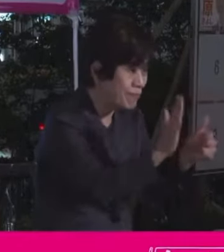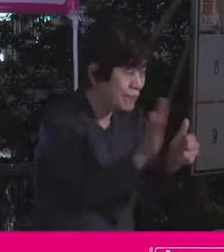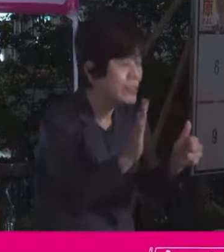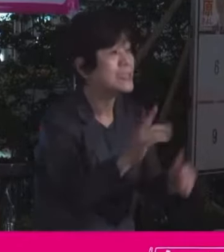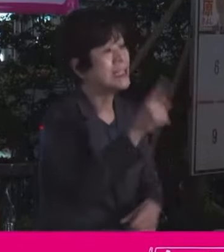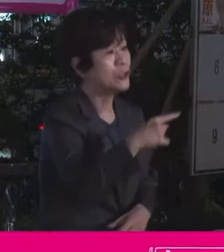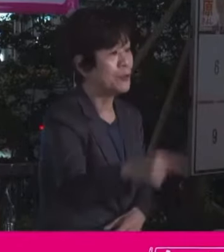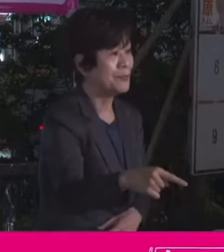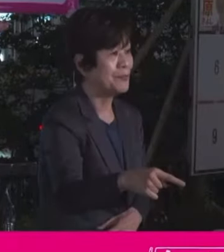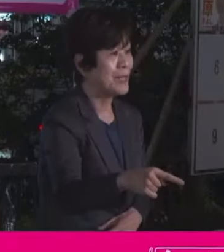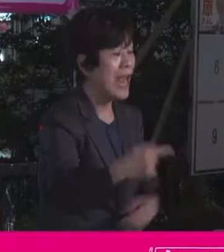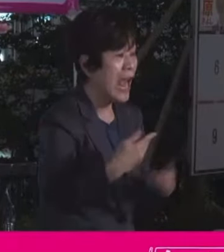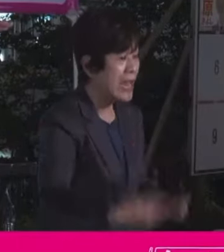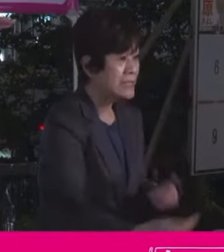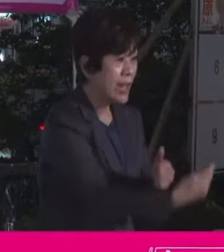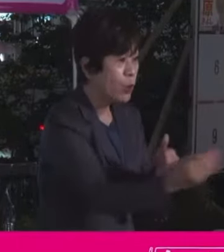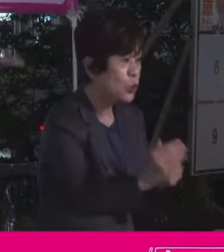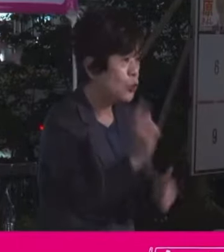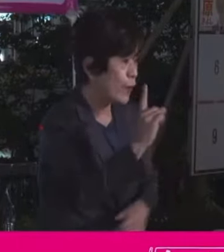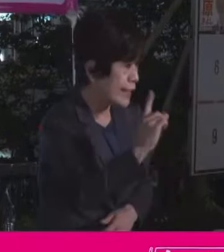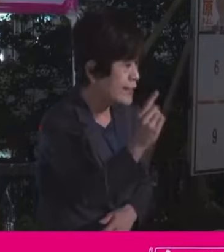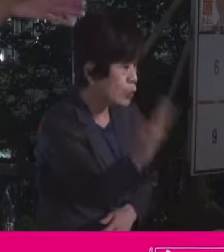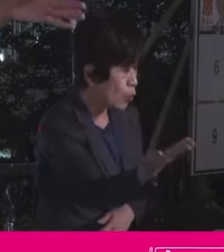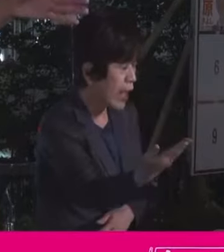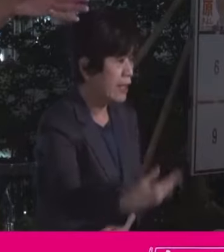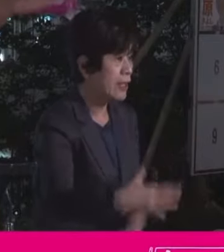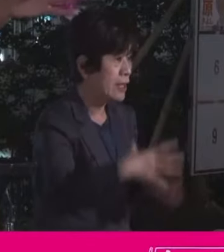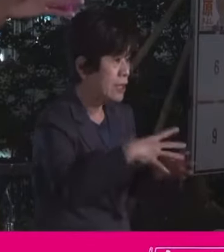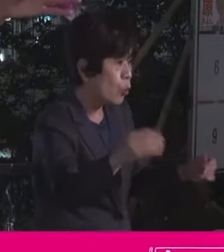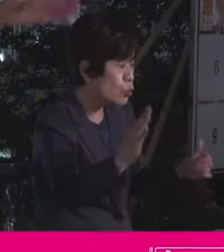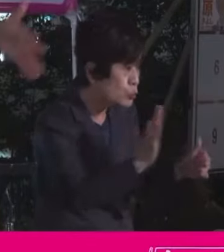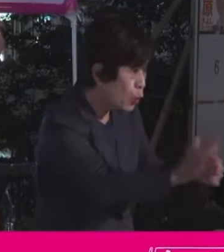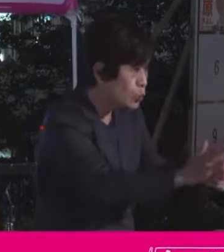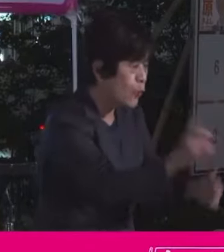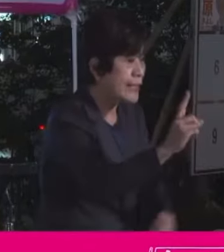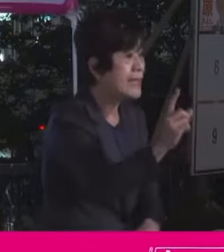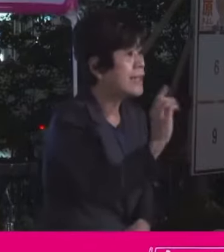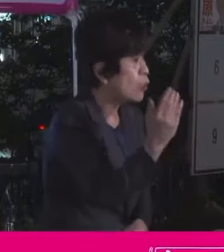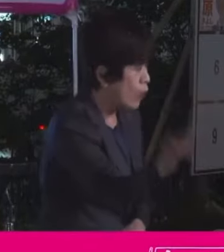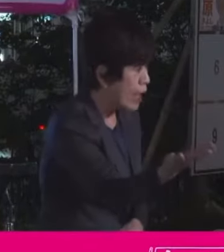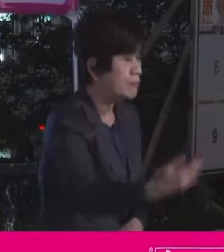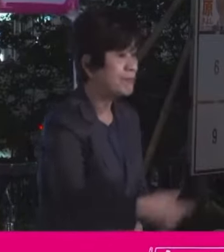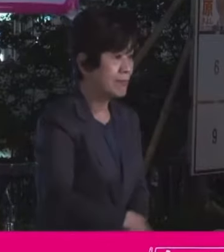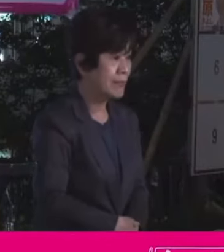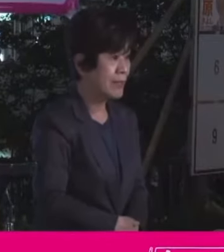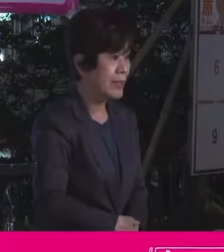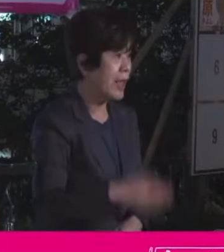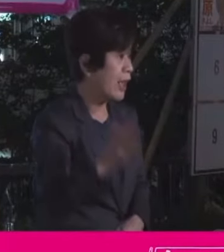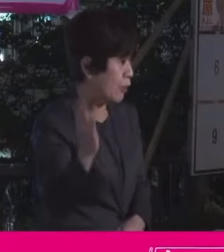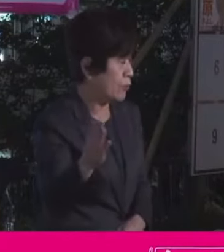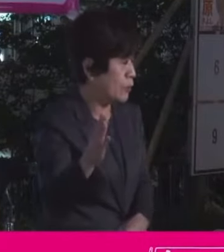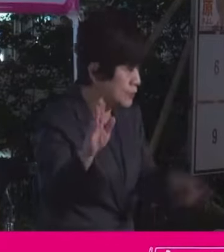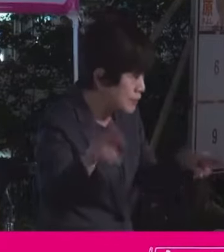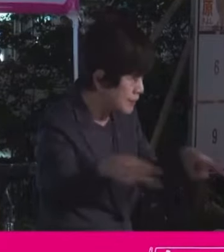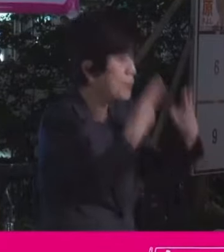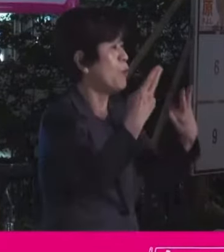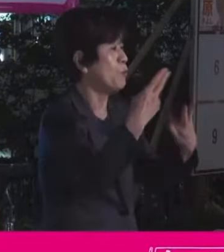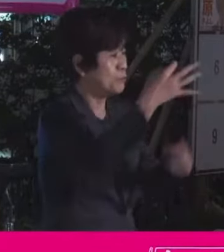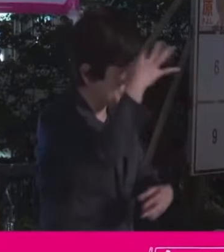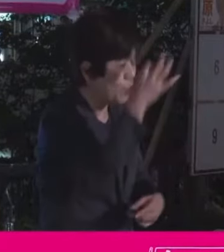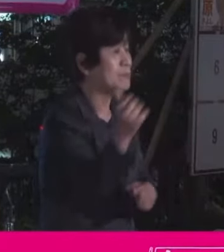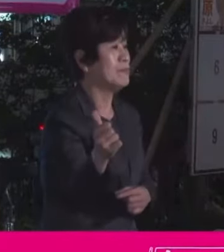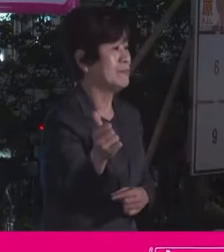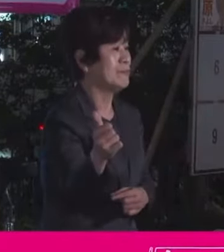何か、安全保障とは何か、ね、国防とは何かということに関してこの方以上のプロフェッショナルは国会にはいないん